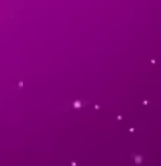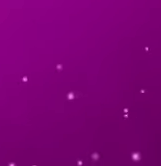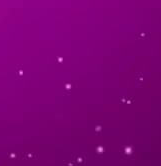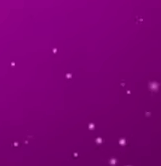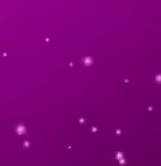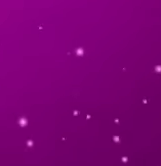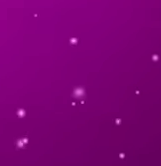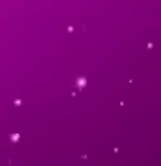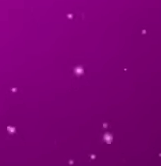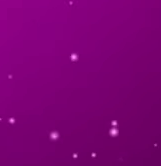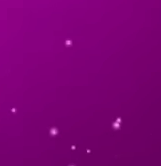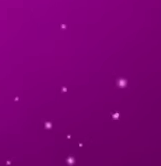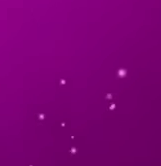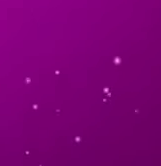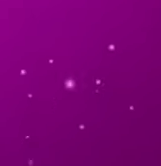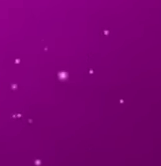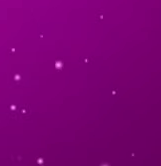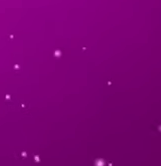your entry.